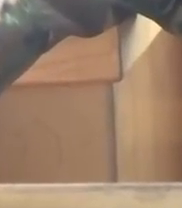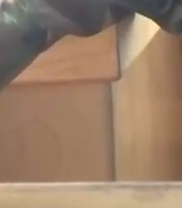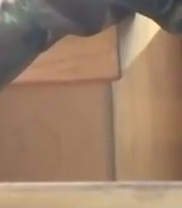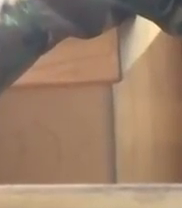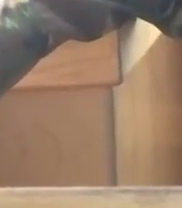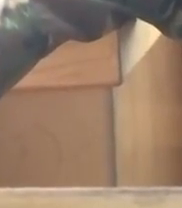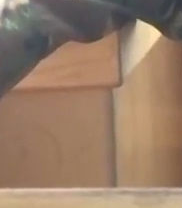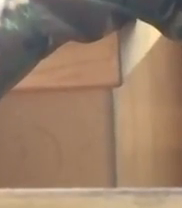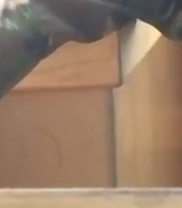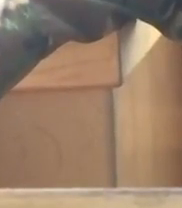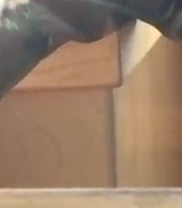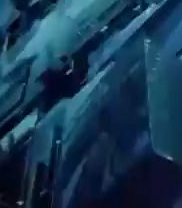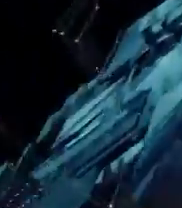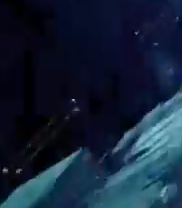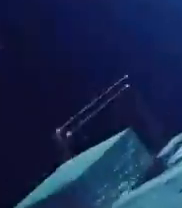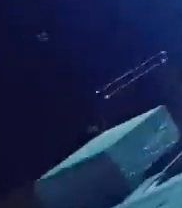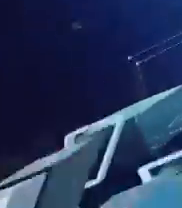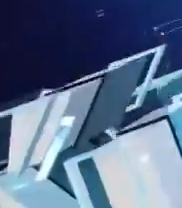телеарнасы.